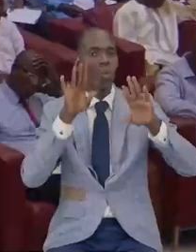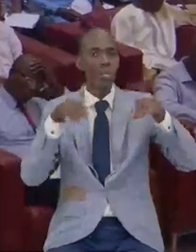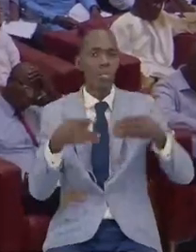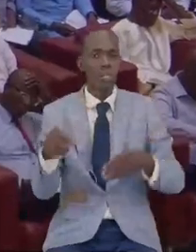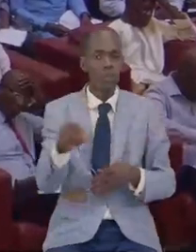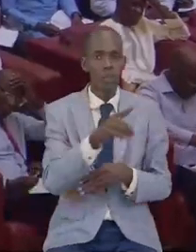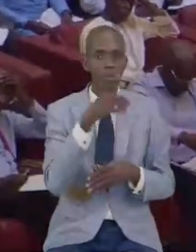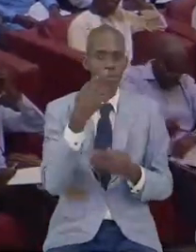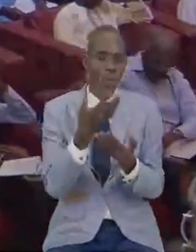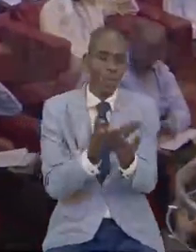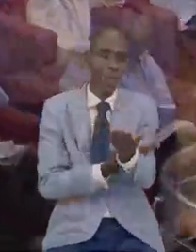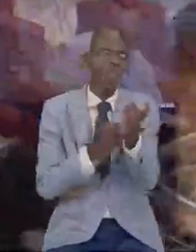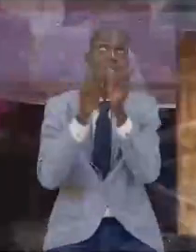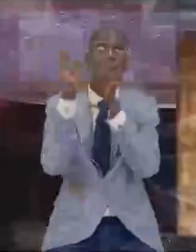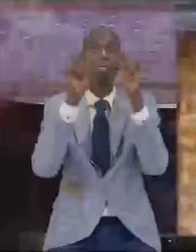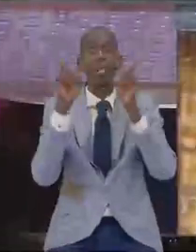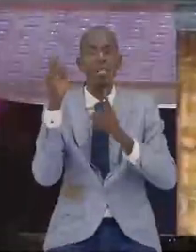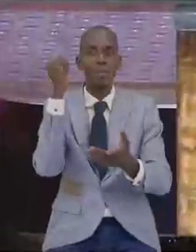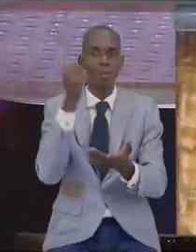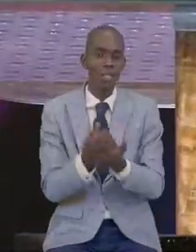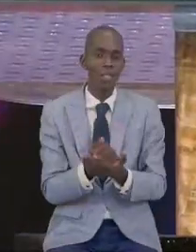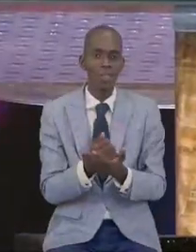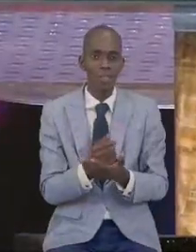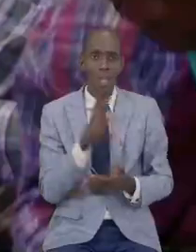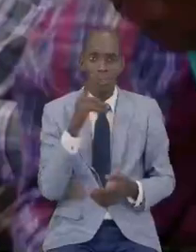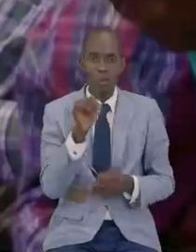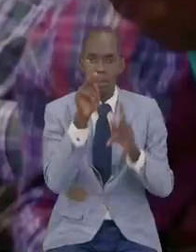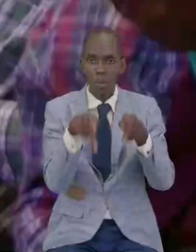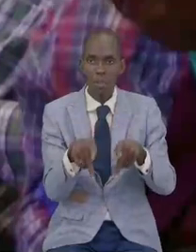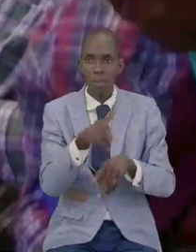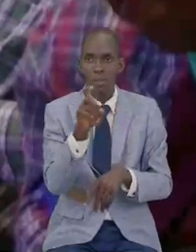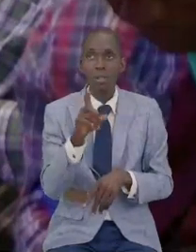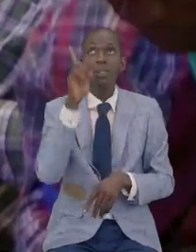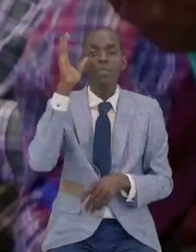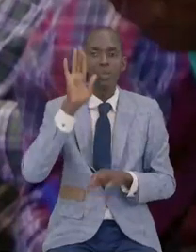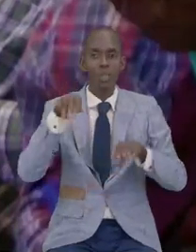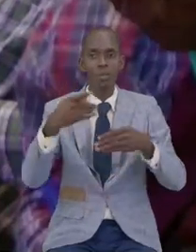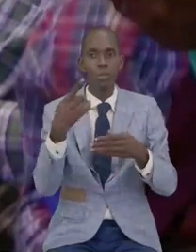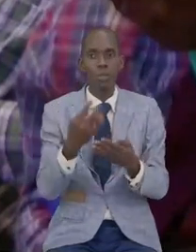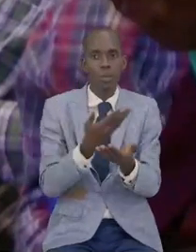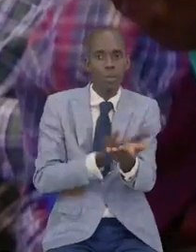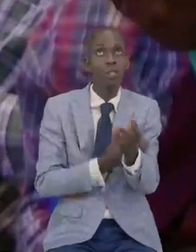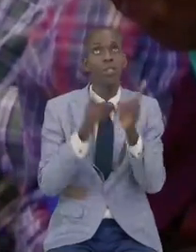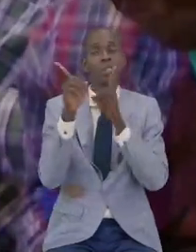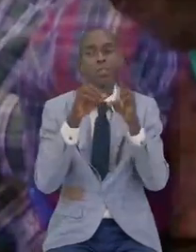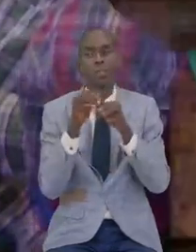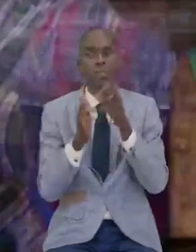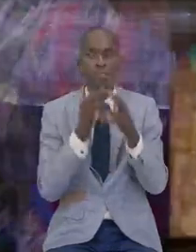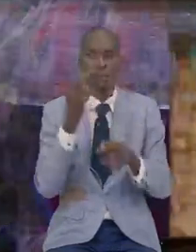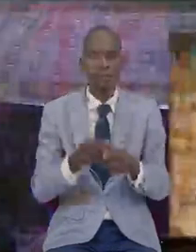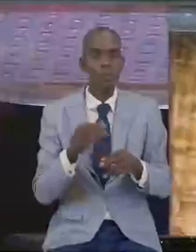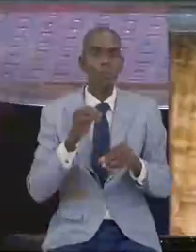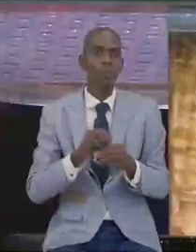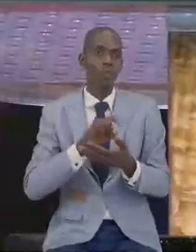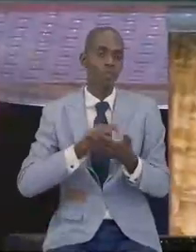donnerai l'étoile du matin. Es-tu la personne? Il te donnera l'étoile du matin. Le verset